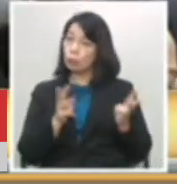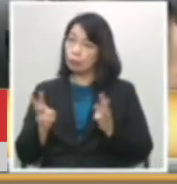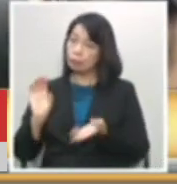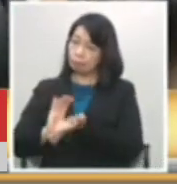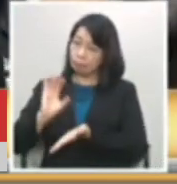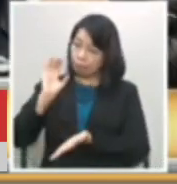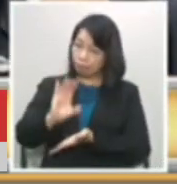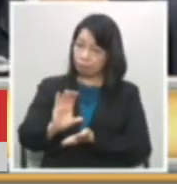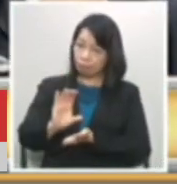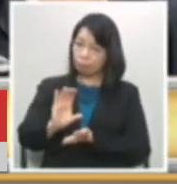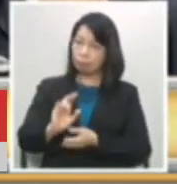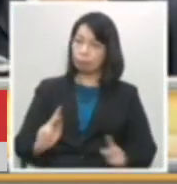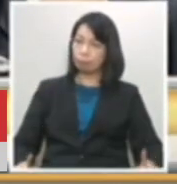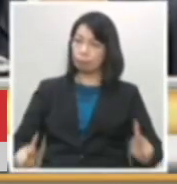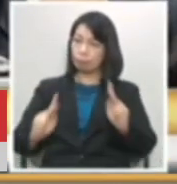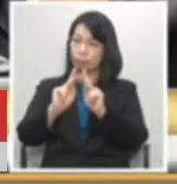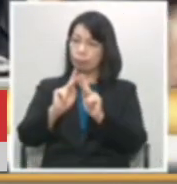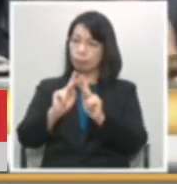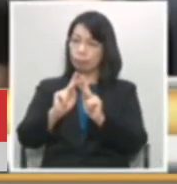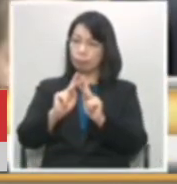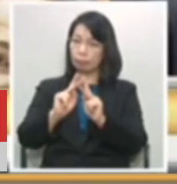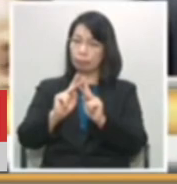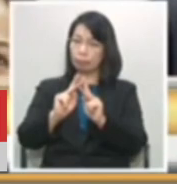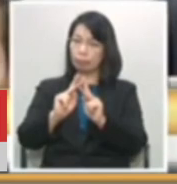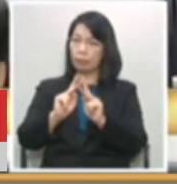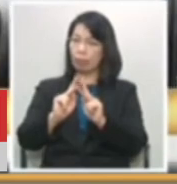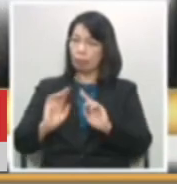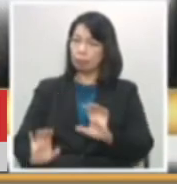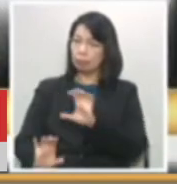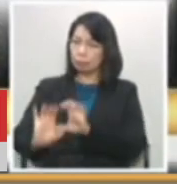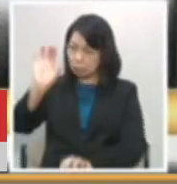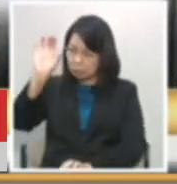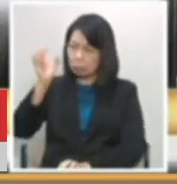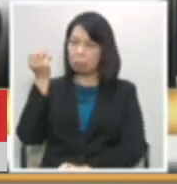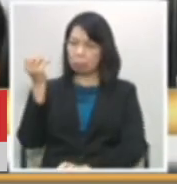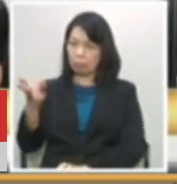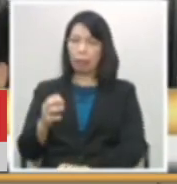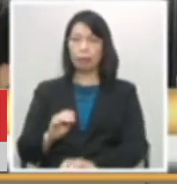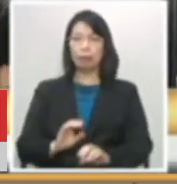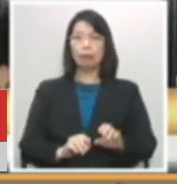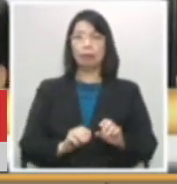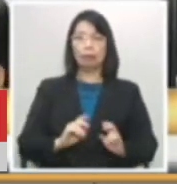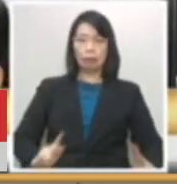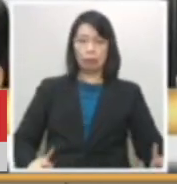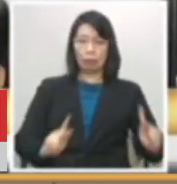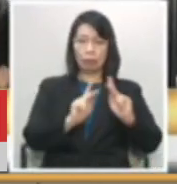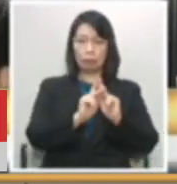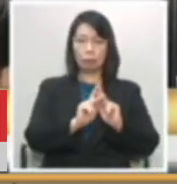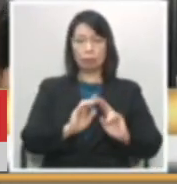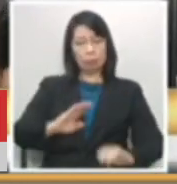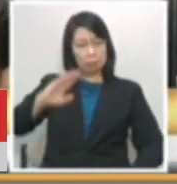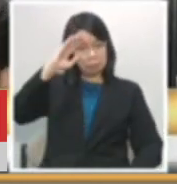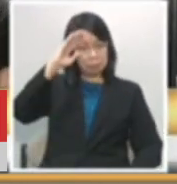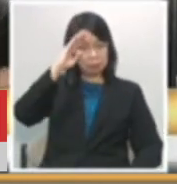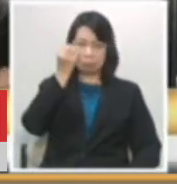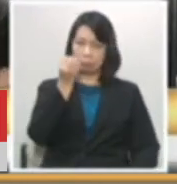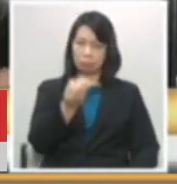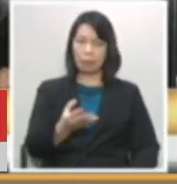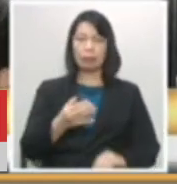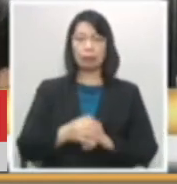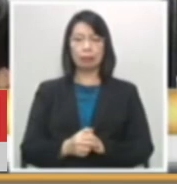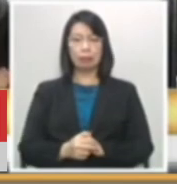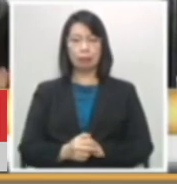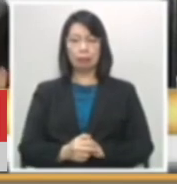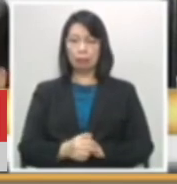ส่วนของกระทรวงกลาโหมกระทรวงมหาดไทยนั่นหมายถึงรัฐบาล